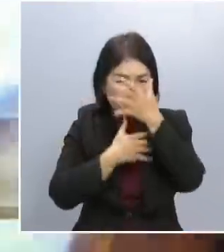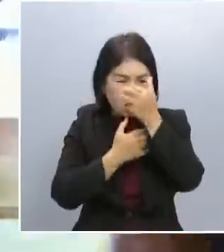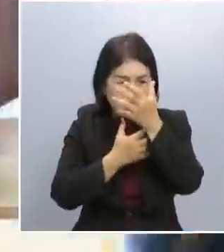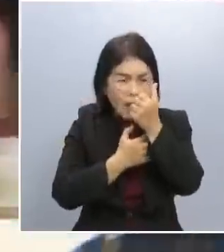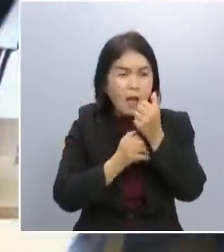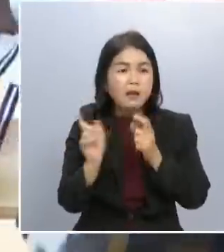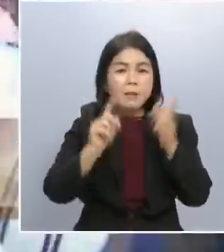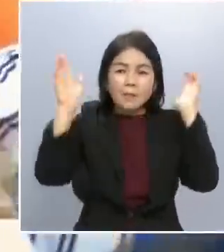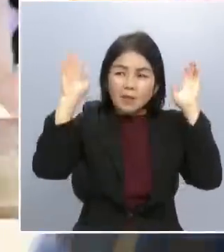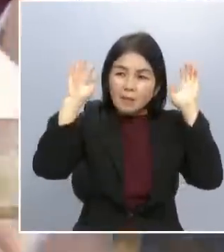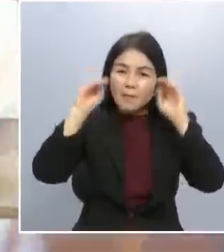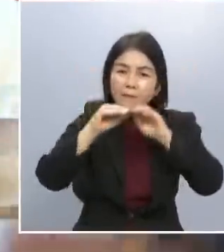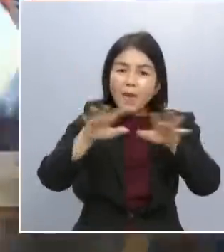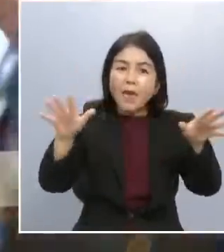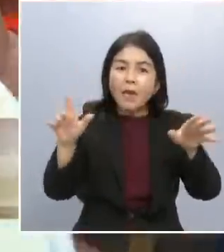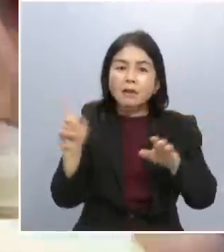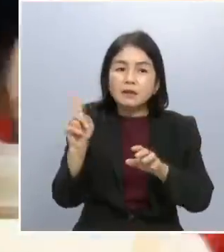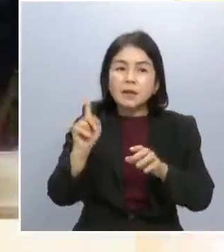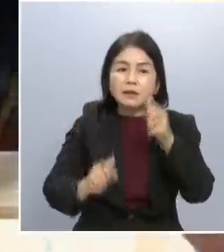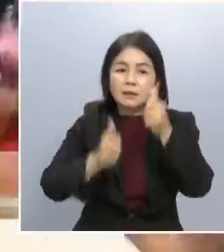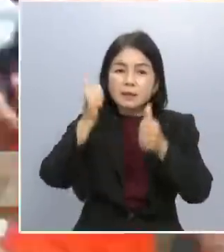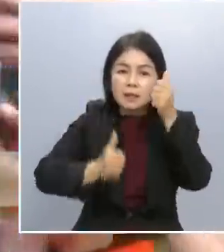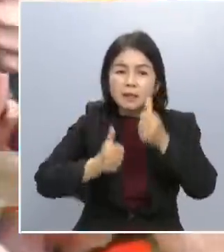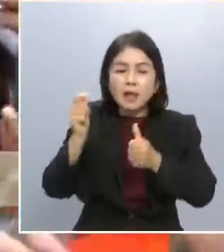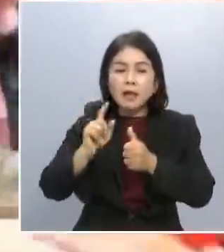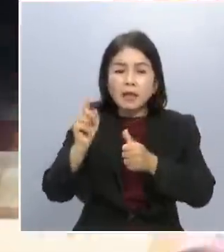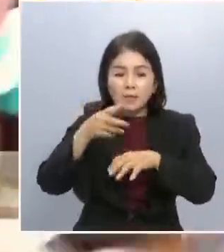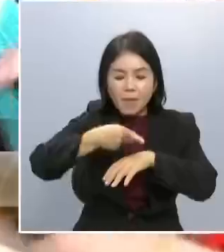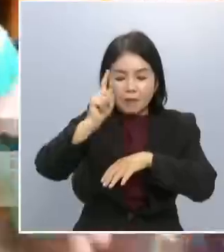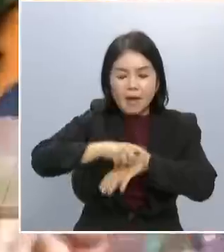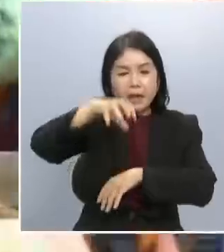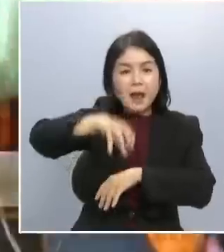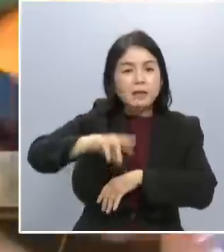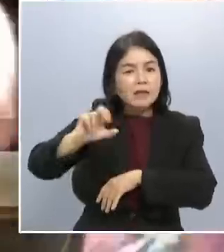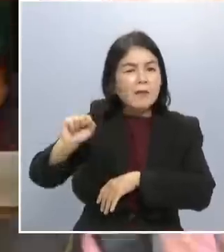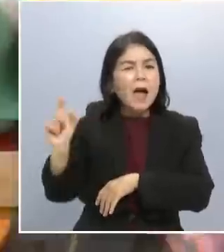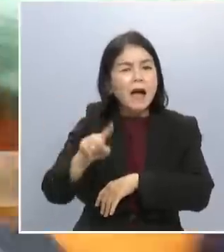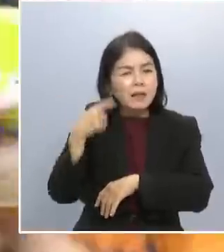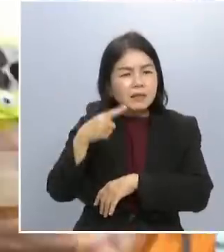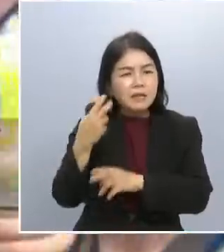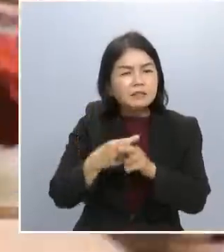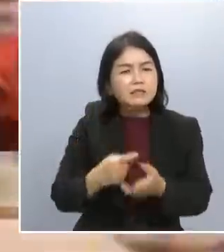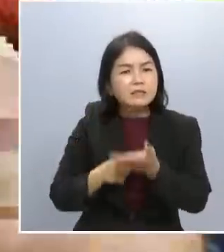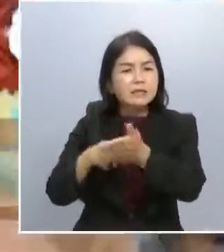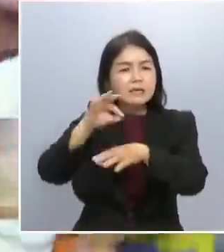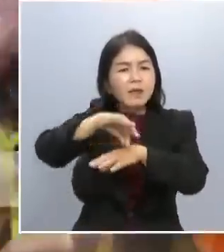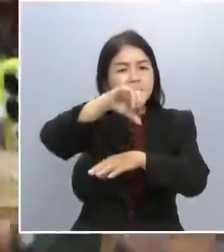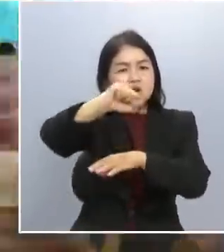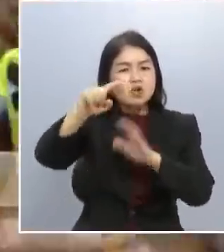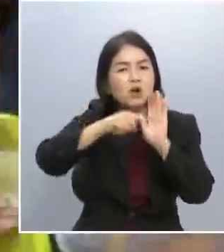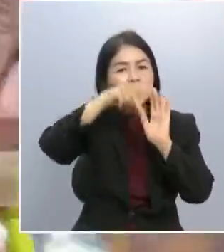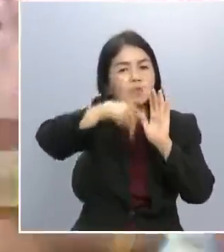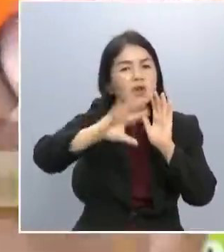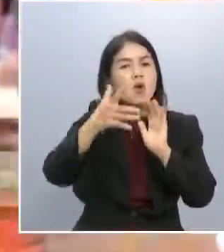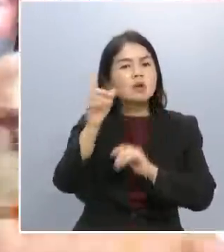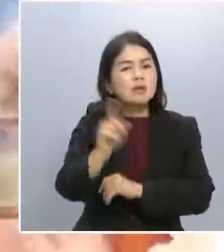ปเปิดตัวแคนดิเดตประธานสภาของก้าวไกล หมออ๋องคุณปฏิพัฒน์สันติพาดาซึ่งเป็นส.ส.พิษณุโลกเขต1หรือเปล่